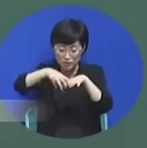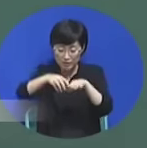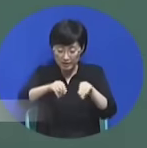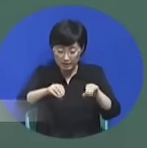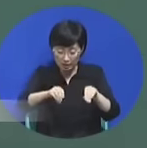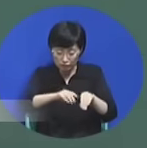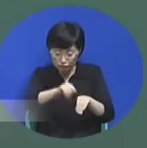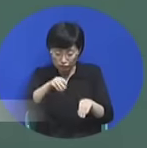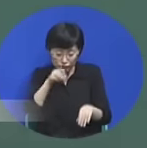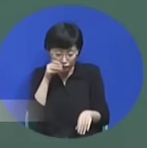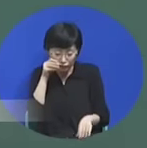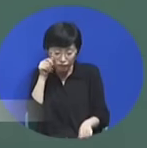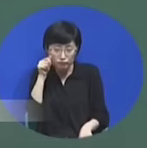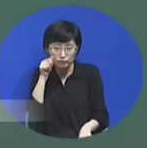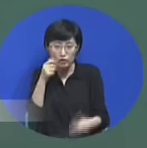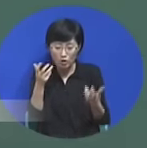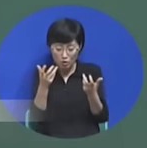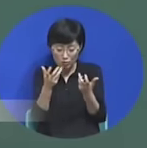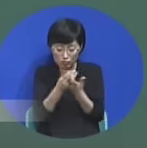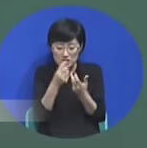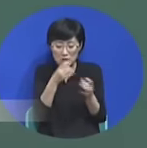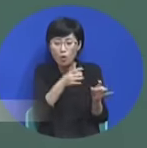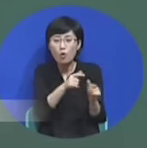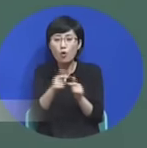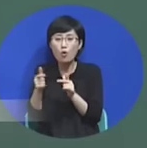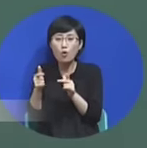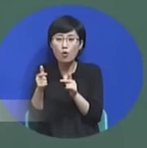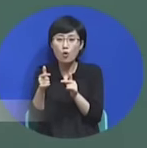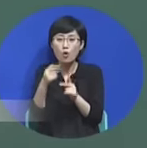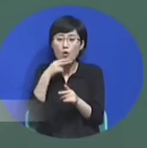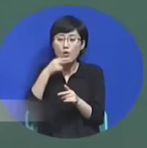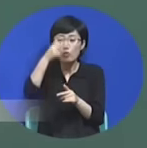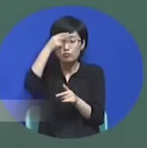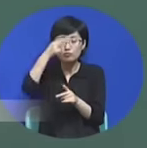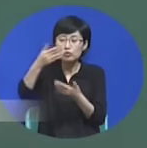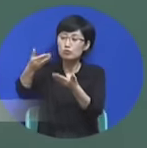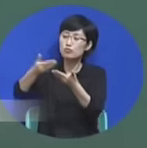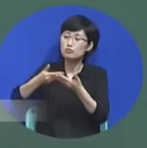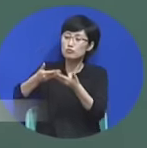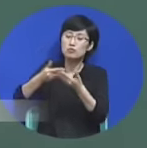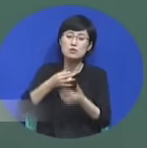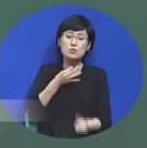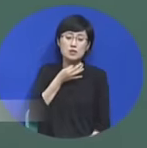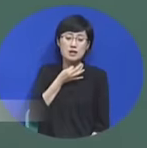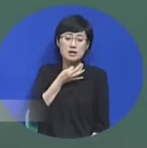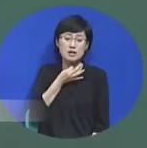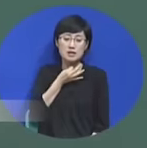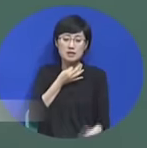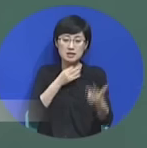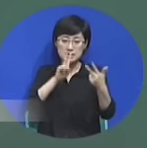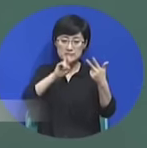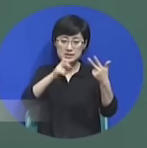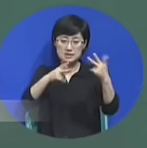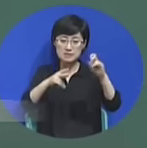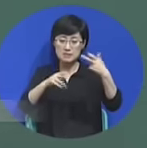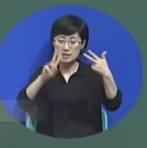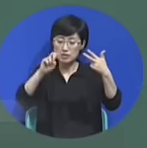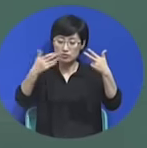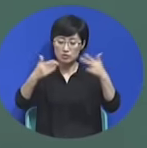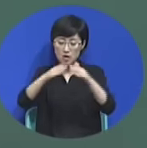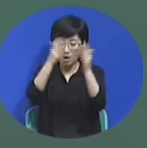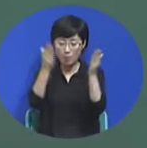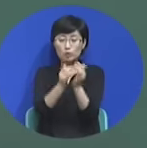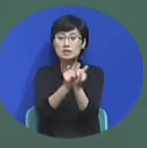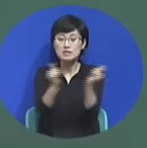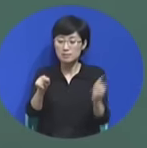기름짐이요. 풍성한 곡식과 또 포도주를 내게 주시기를 원하로다. 자, 그러면서 29절 같이 한번 시작.